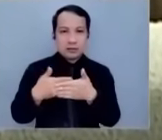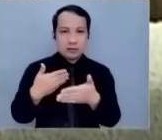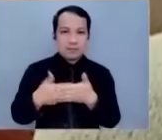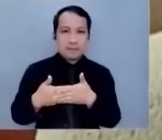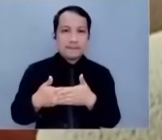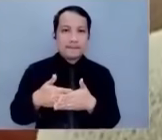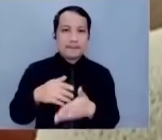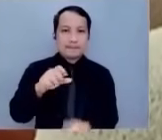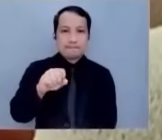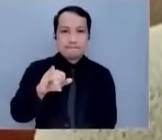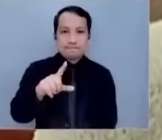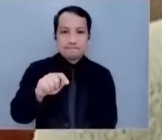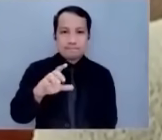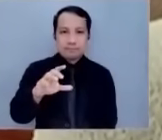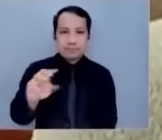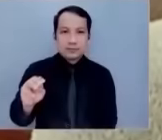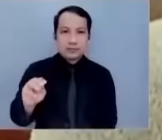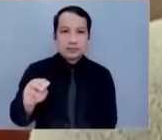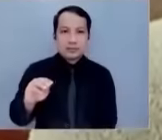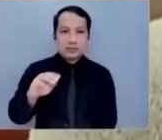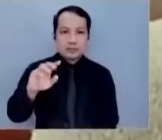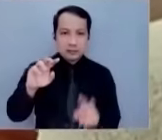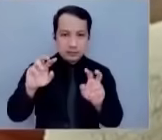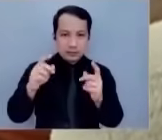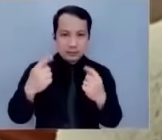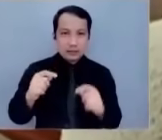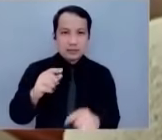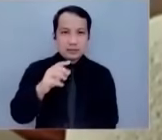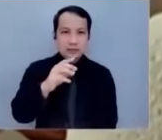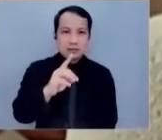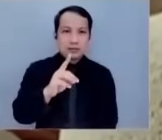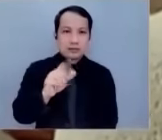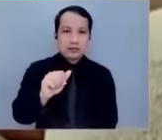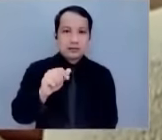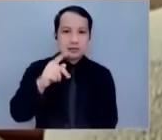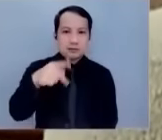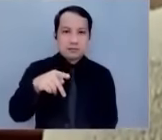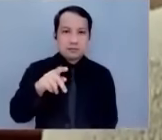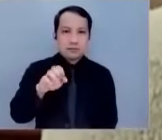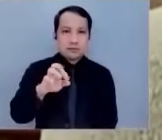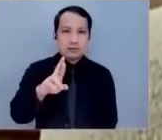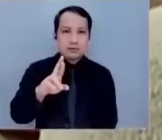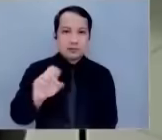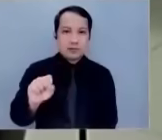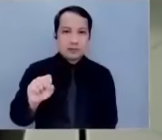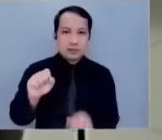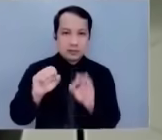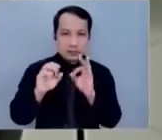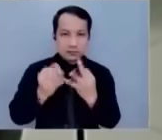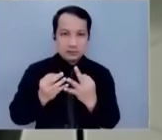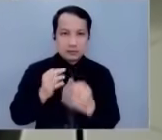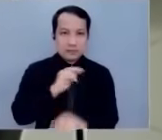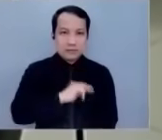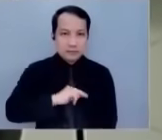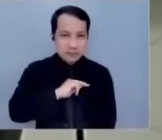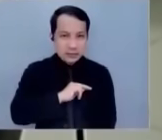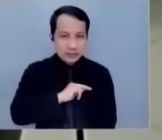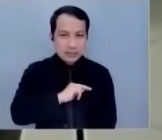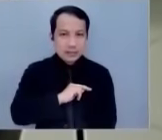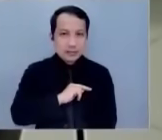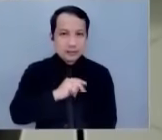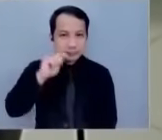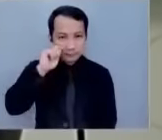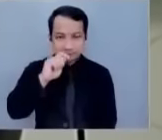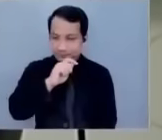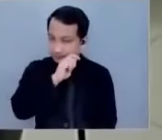ang the first family at in fairness natural na natural ang kambal Eh